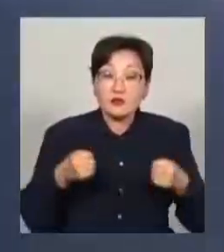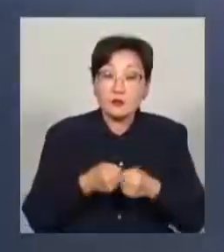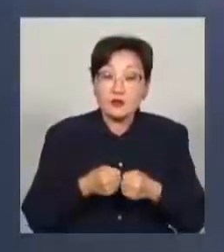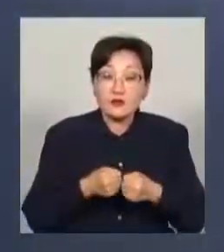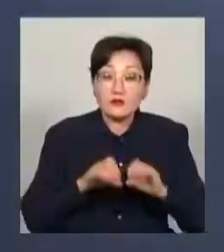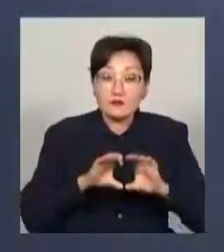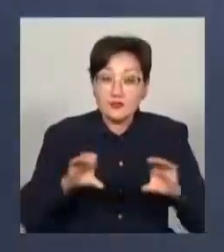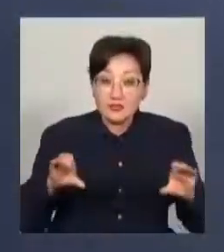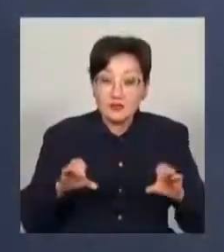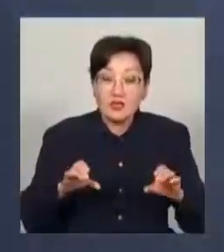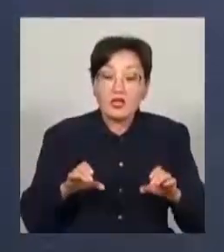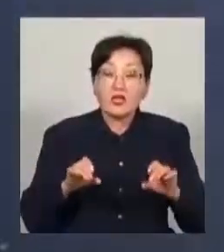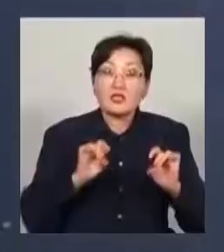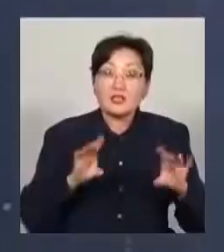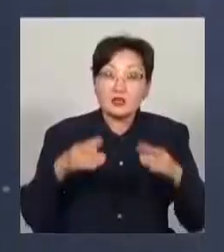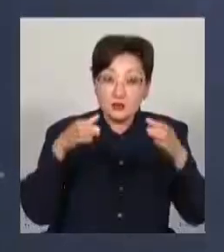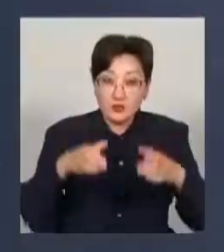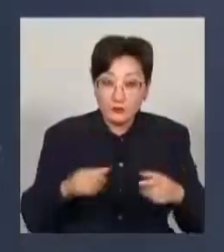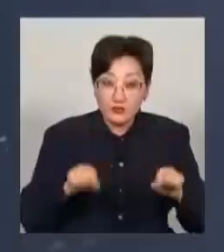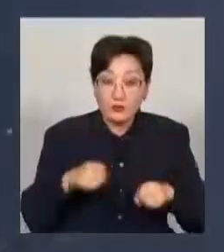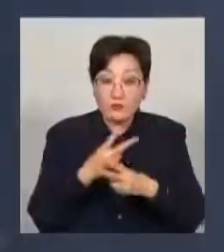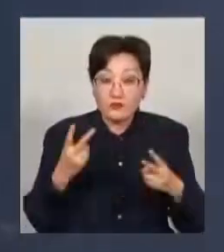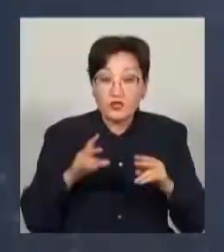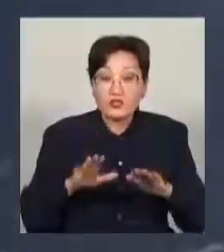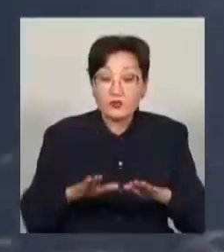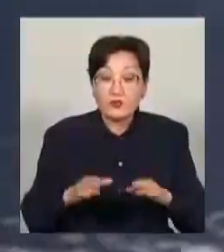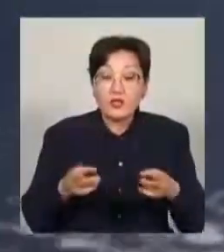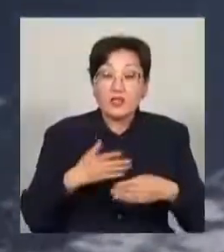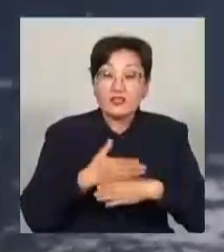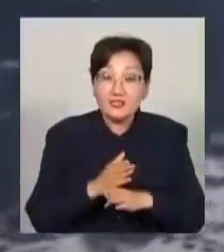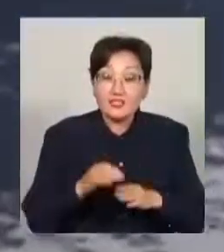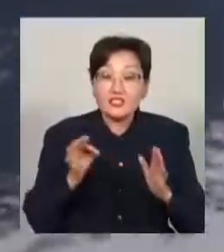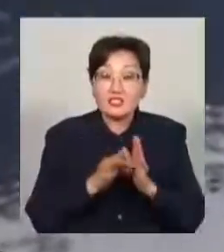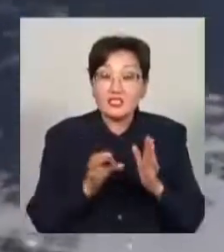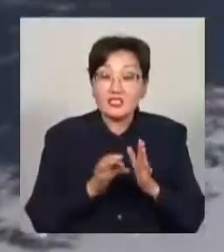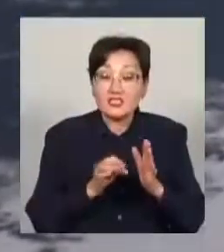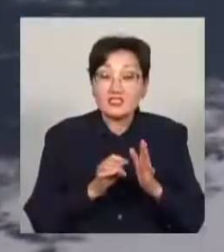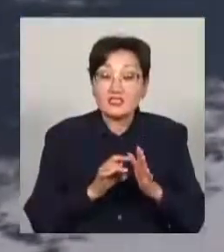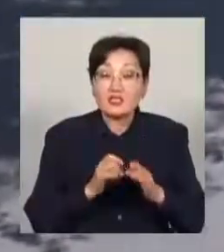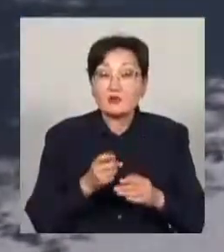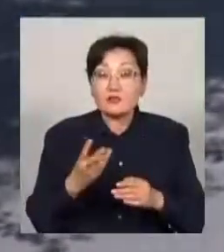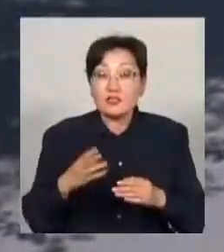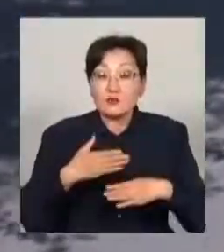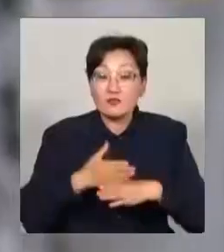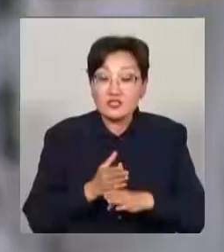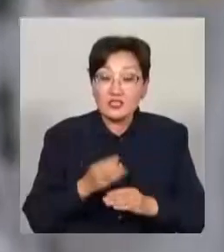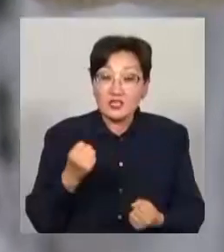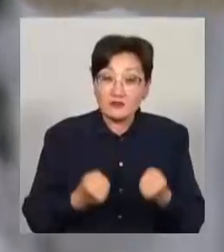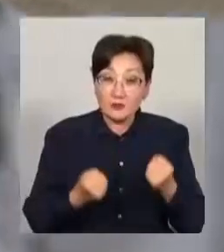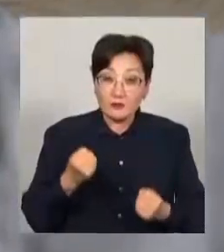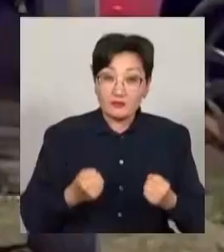опору рекламного щита. Сейчас здесь можно увидеть лишь осколки стекла и некоторые детали